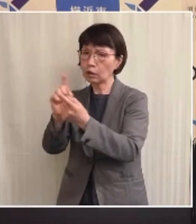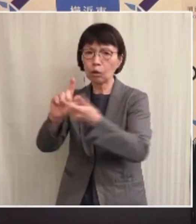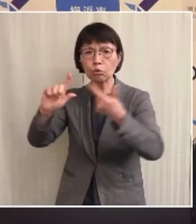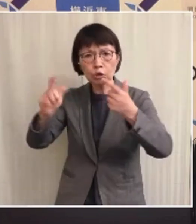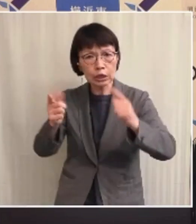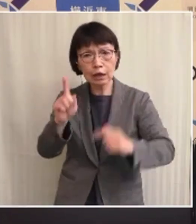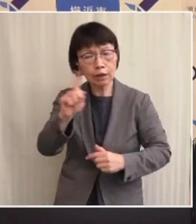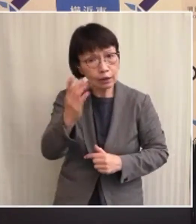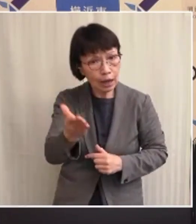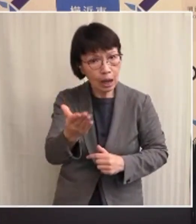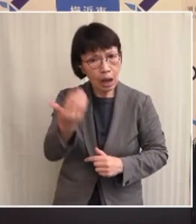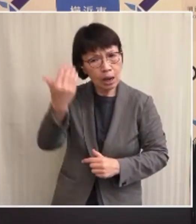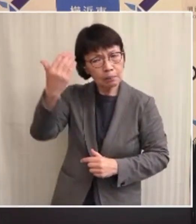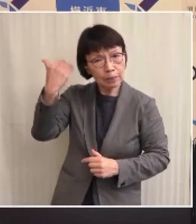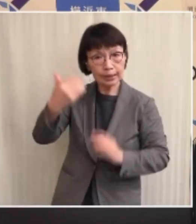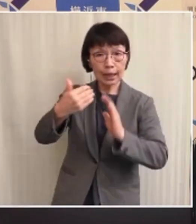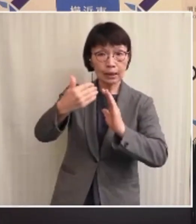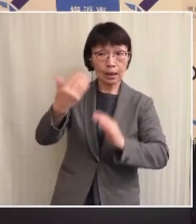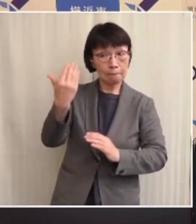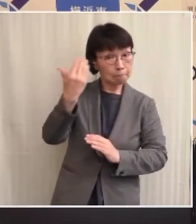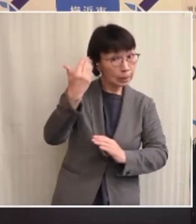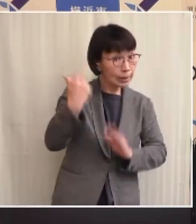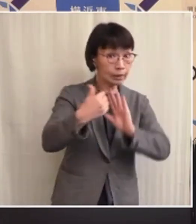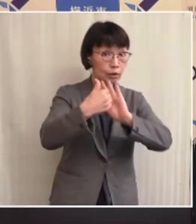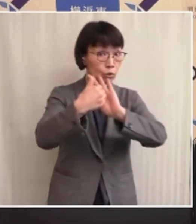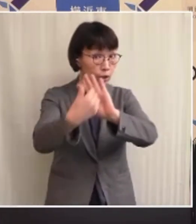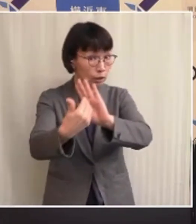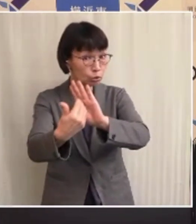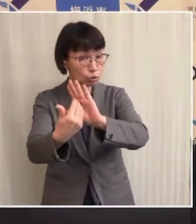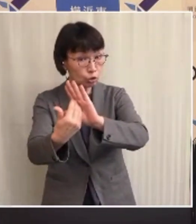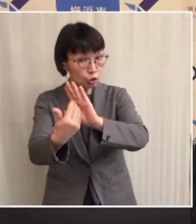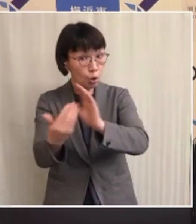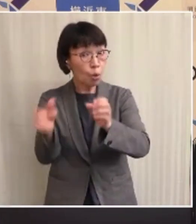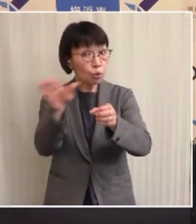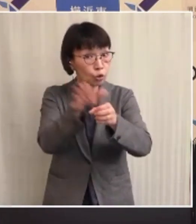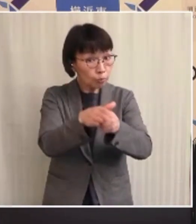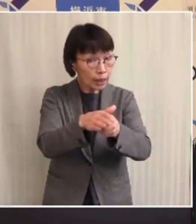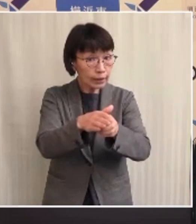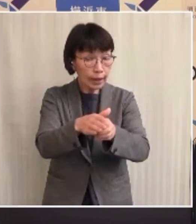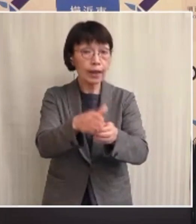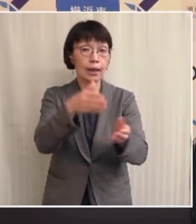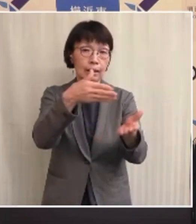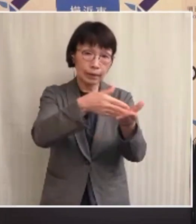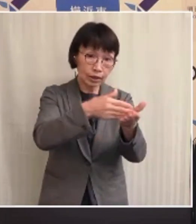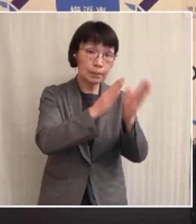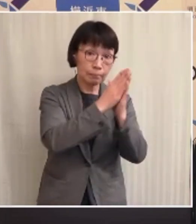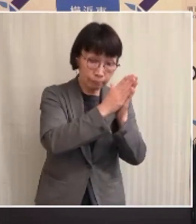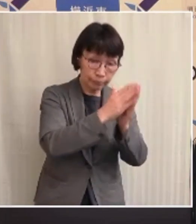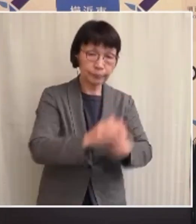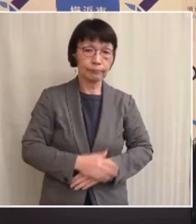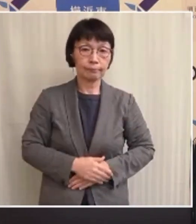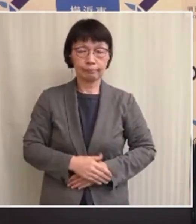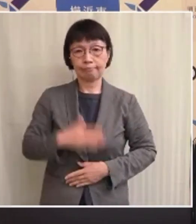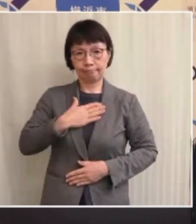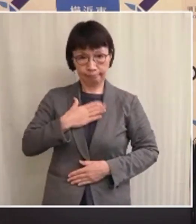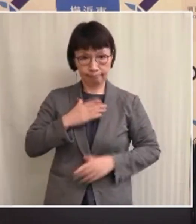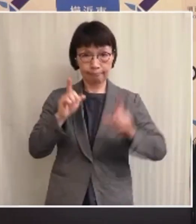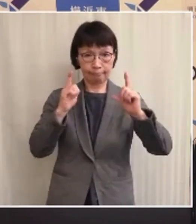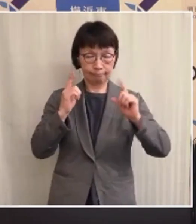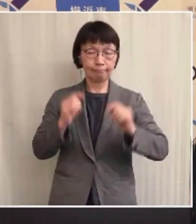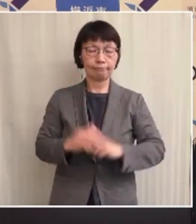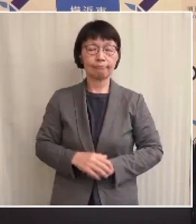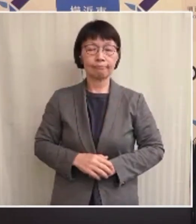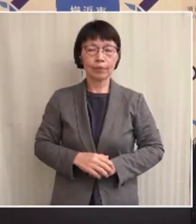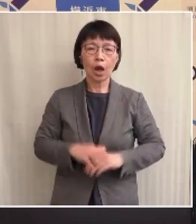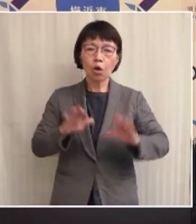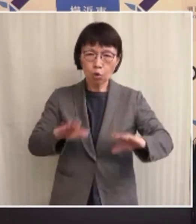ていうのがその未然に防ぐっていう意味合いの部分も含めてお聞かせください。 はい、ありがとうございます。まあ、今回の横浜市の取り組み